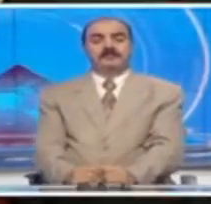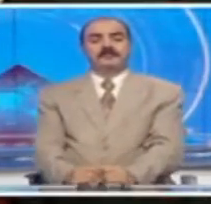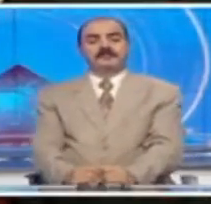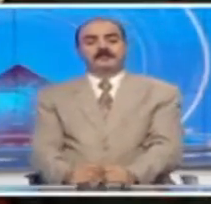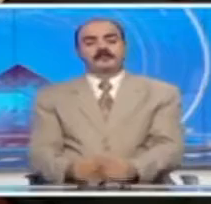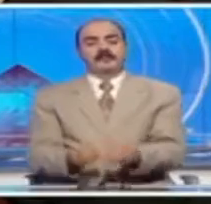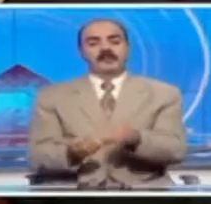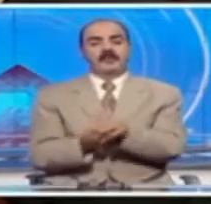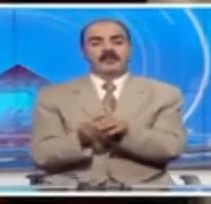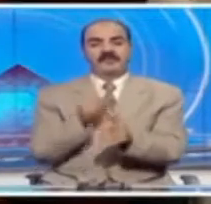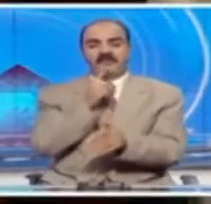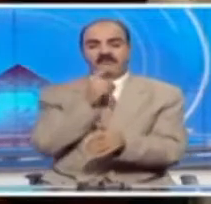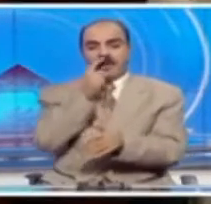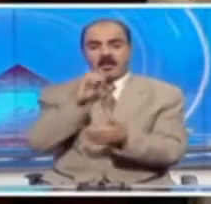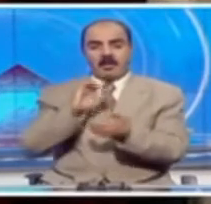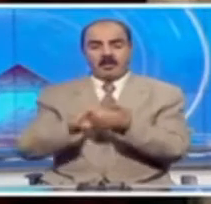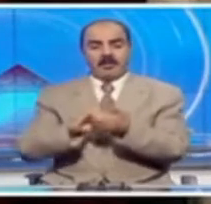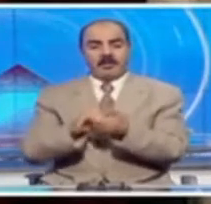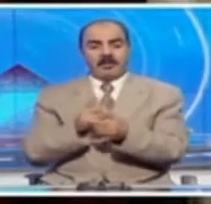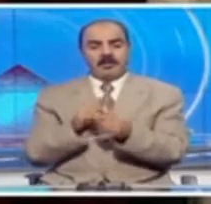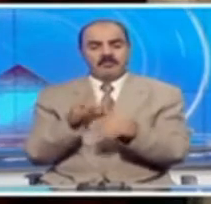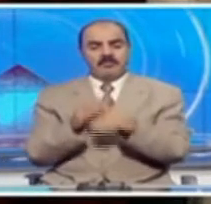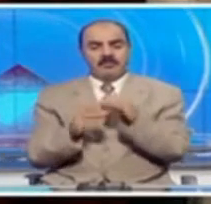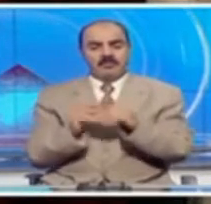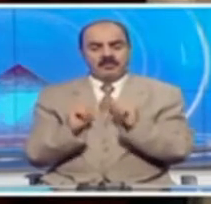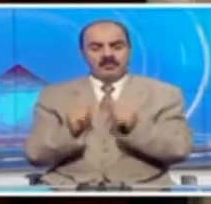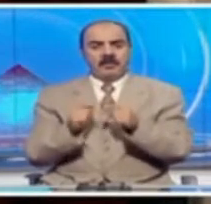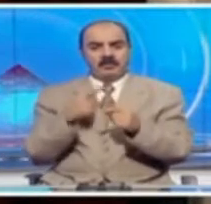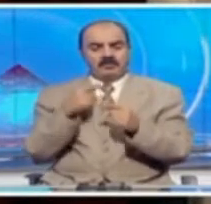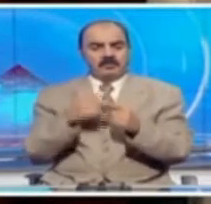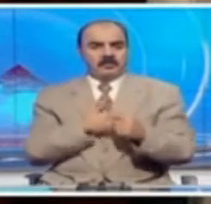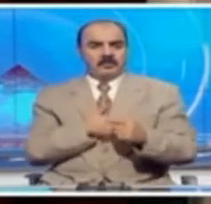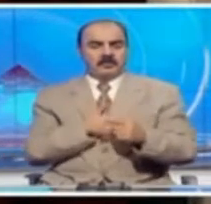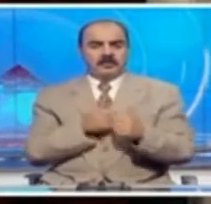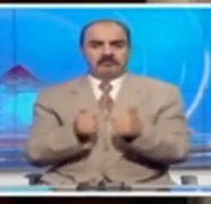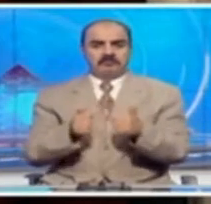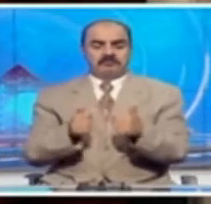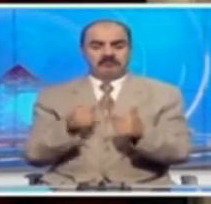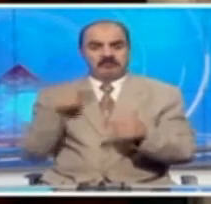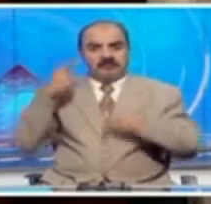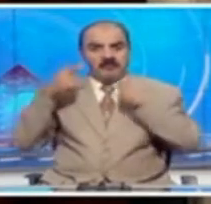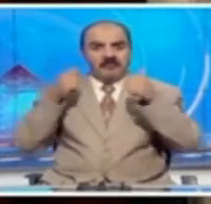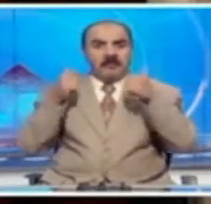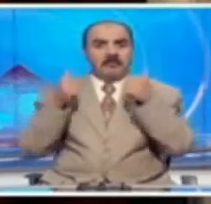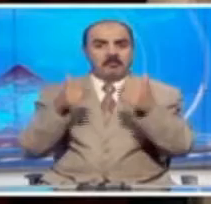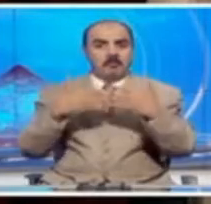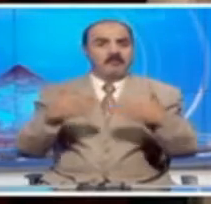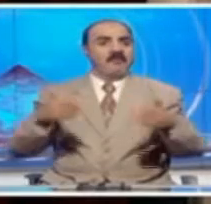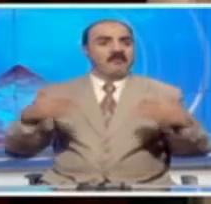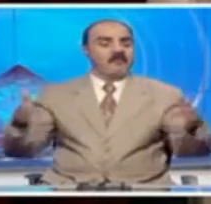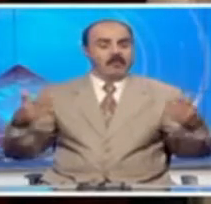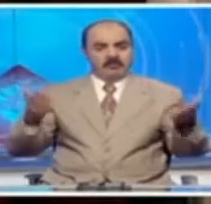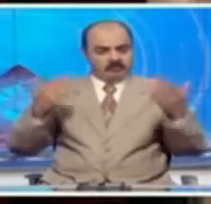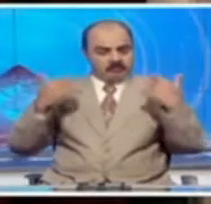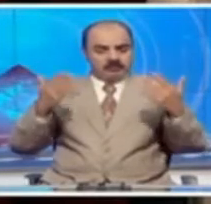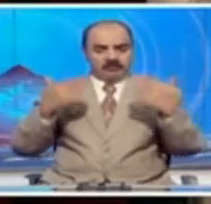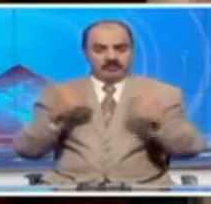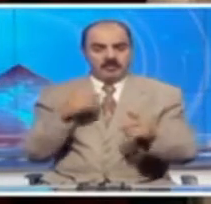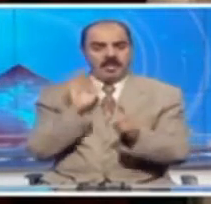الجامعية الفرنكوفونية تسعى بهذه الروح وهذا التفكير المنفتح لتحقيق